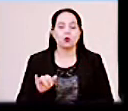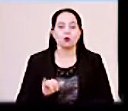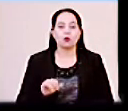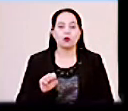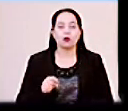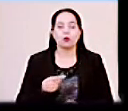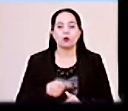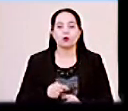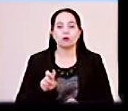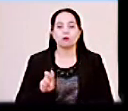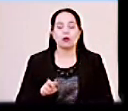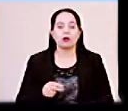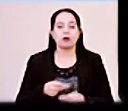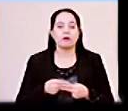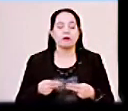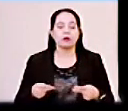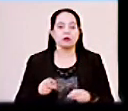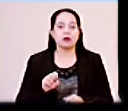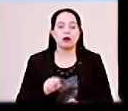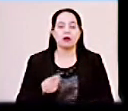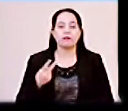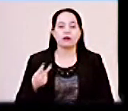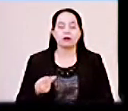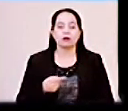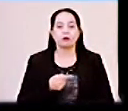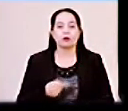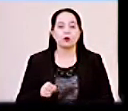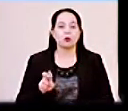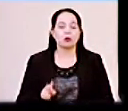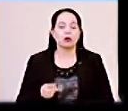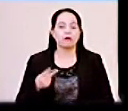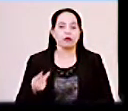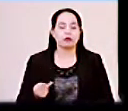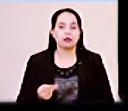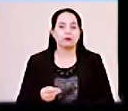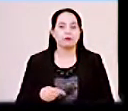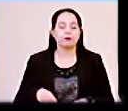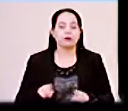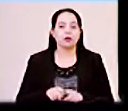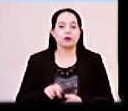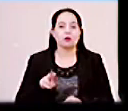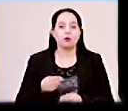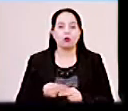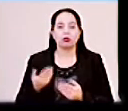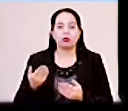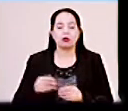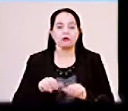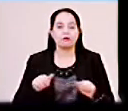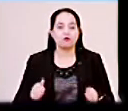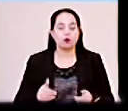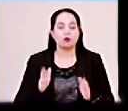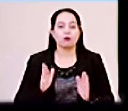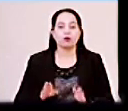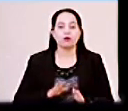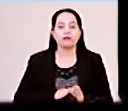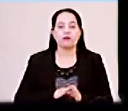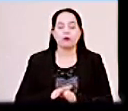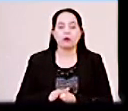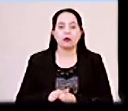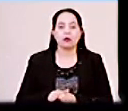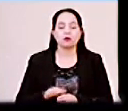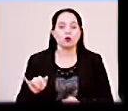умноженное на а плюс b равняется а квадрат минус b квадрат. Значит, по данной формуле будем